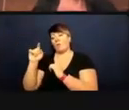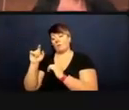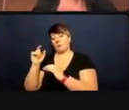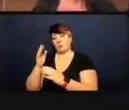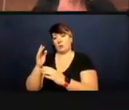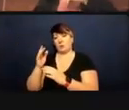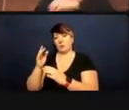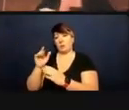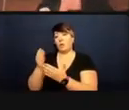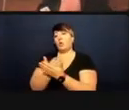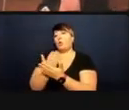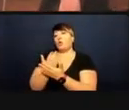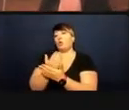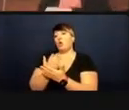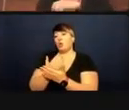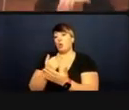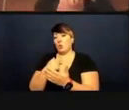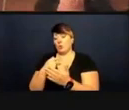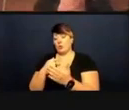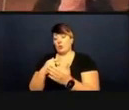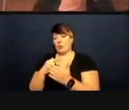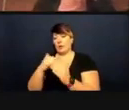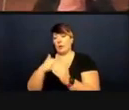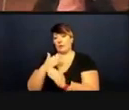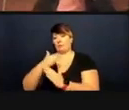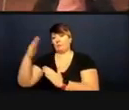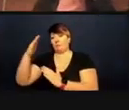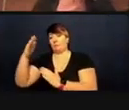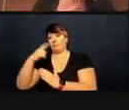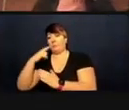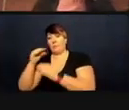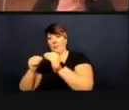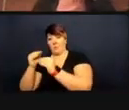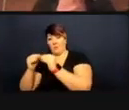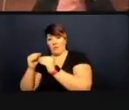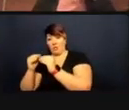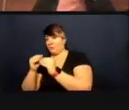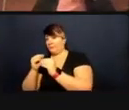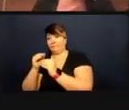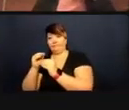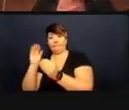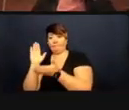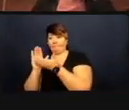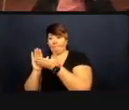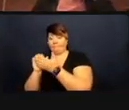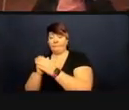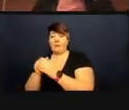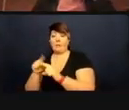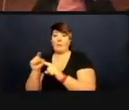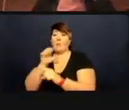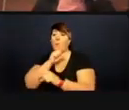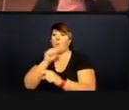ambapo tunaangalia gharama ambayo inakisiwa kwamba inaweza kutumika katika kukarabati